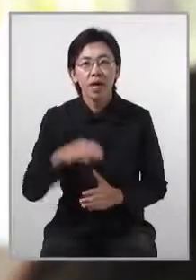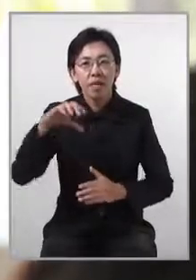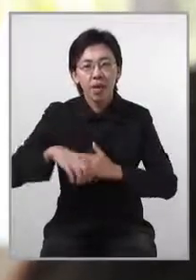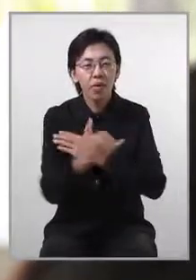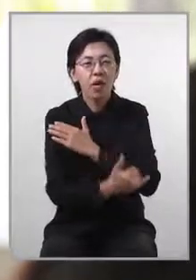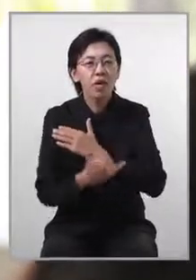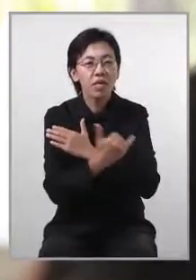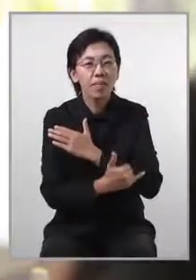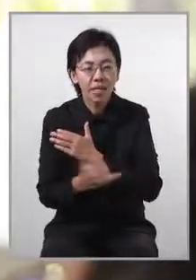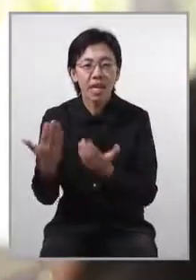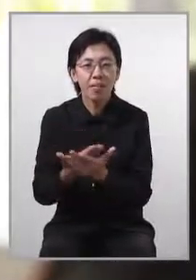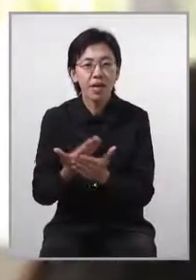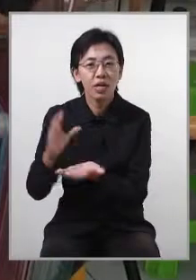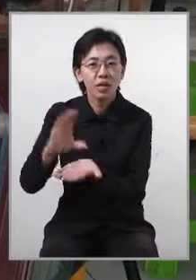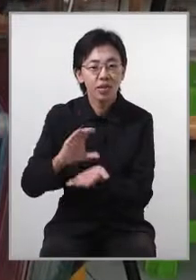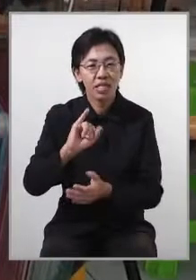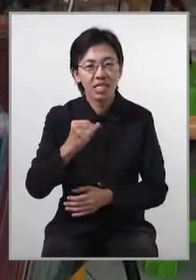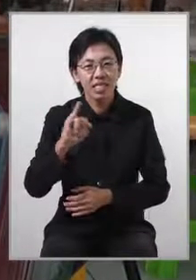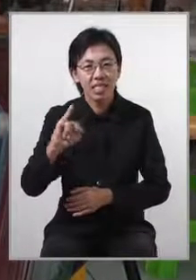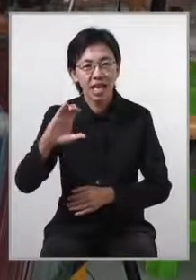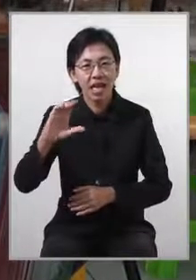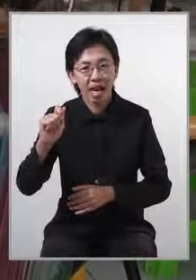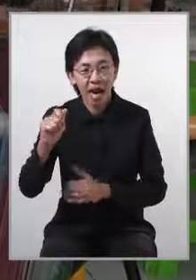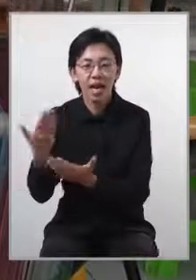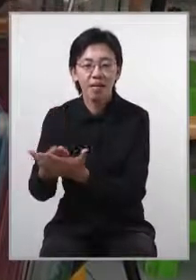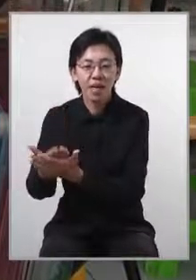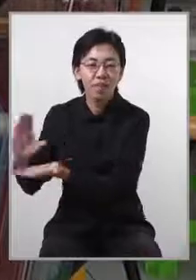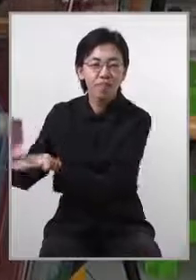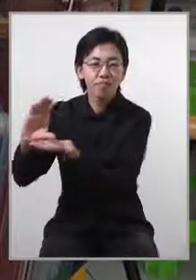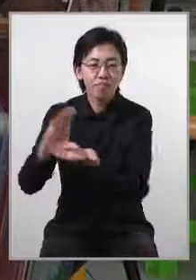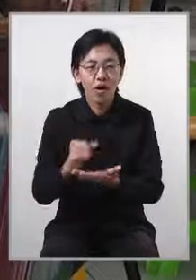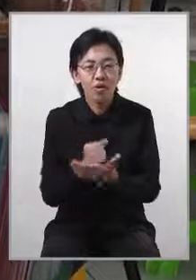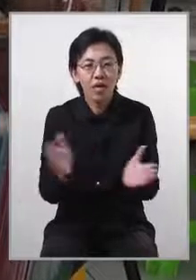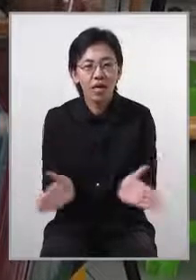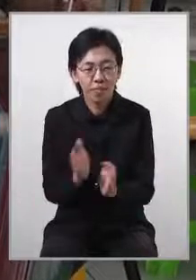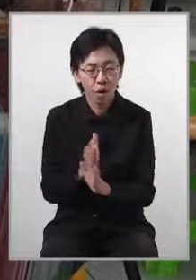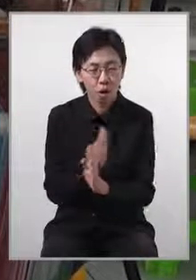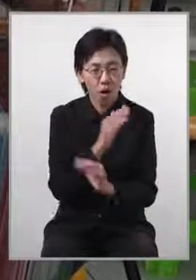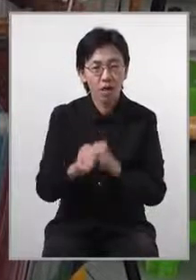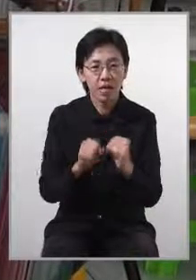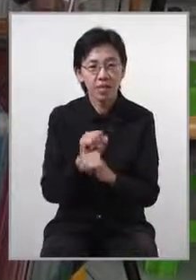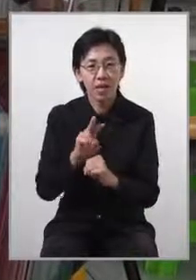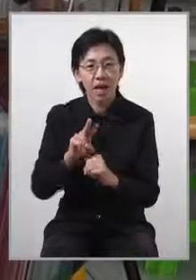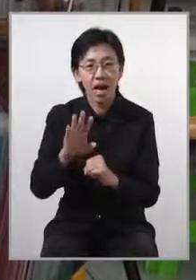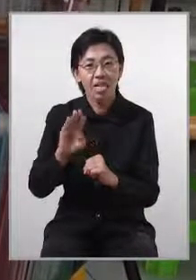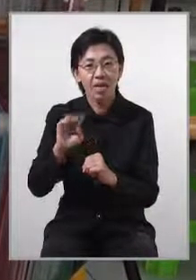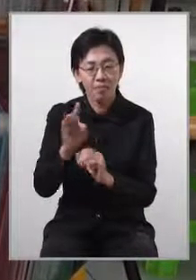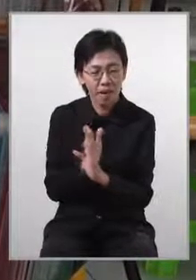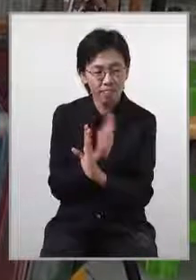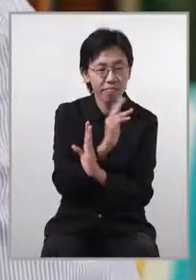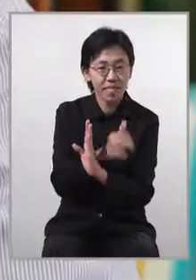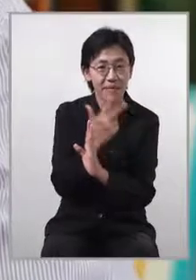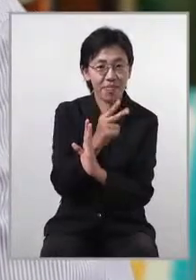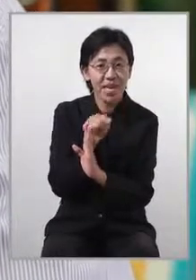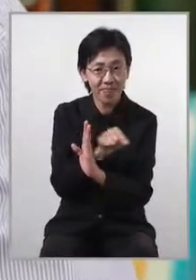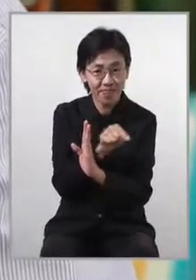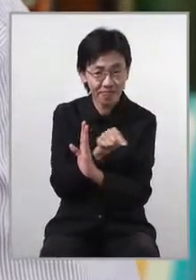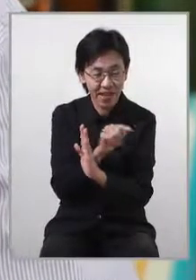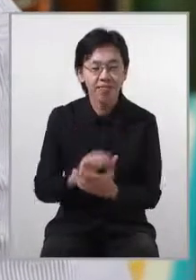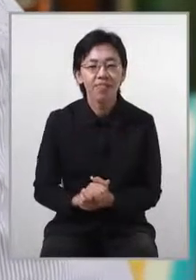ก็คือใจกล้าน ะอันนั้นคือ48หรือว่าก่อน48 ก่อน48 ย้อนหลัง ไป3ปี ก็ประ